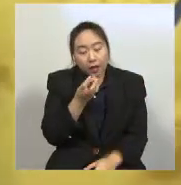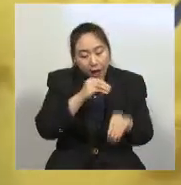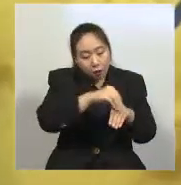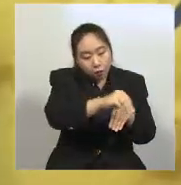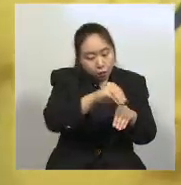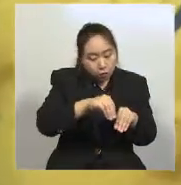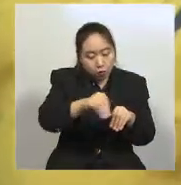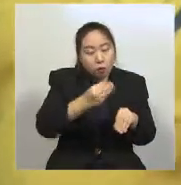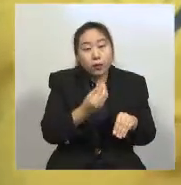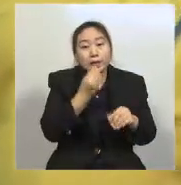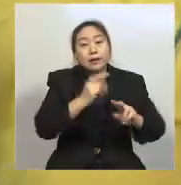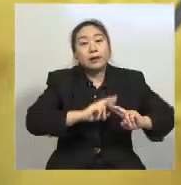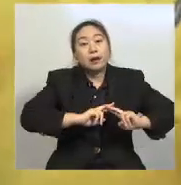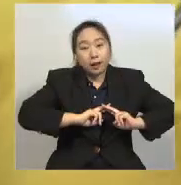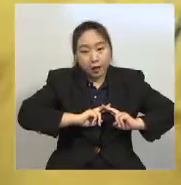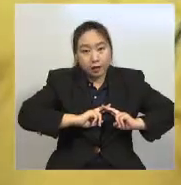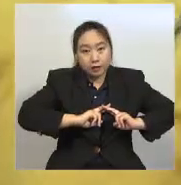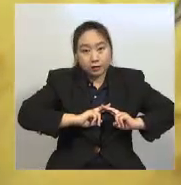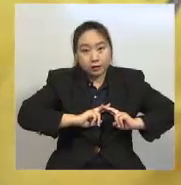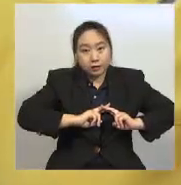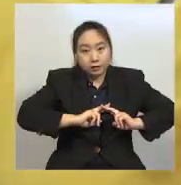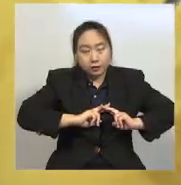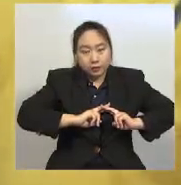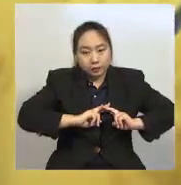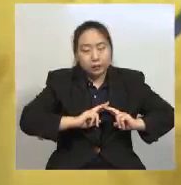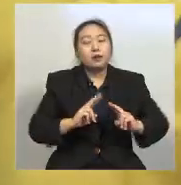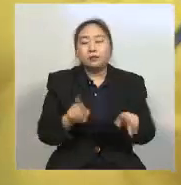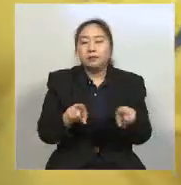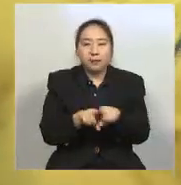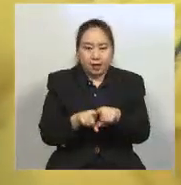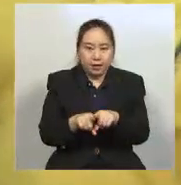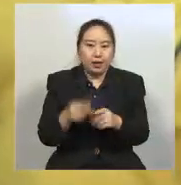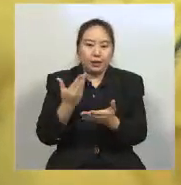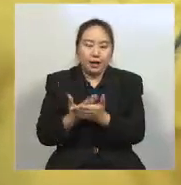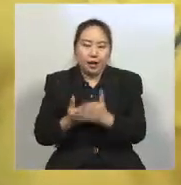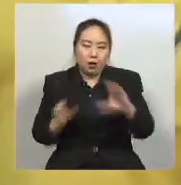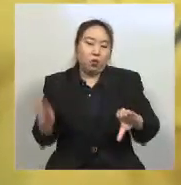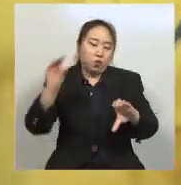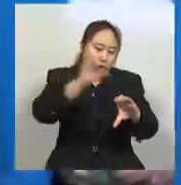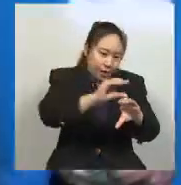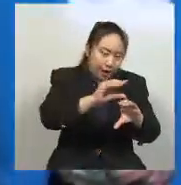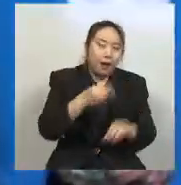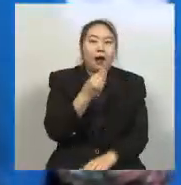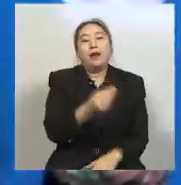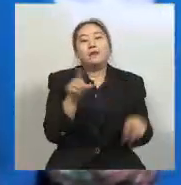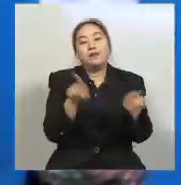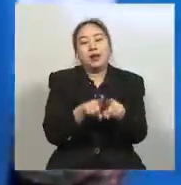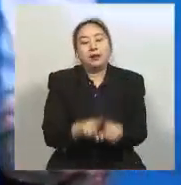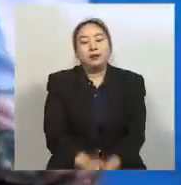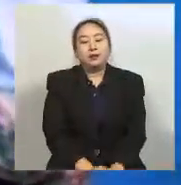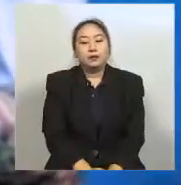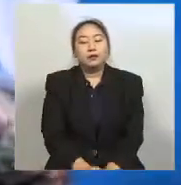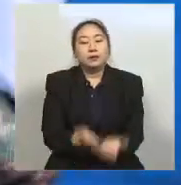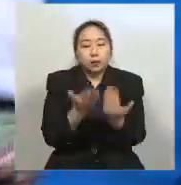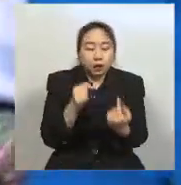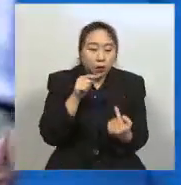องอันนั้นก็จะได้รับเงินชดเชยเรื่องส่วนต่างเช่นเดียวกันครับสำหรับความเสียหายเรื่องพืชผ